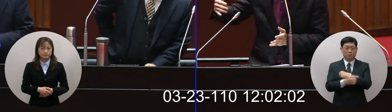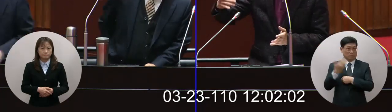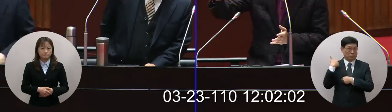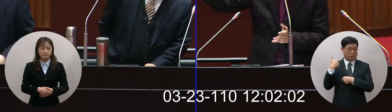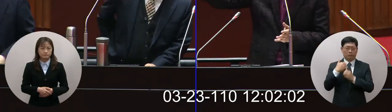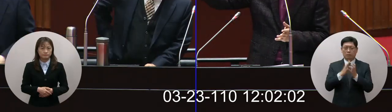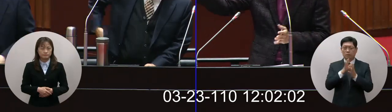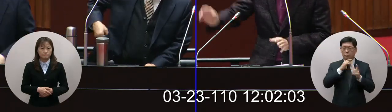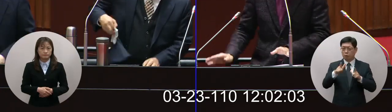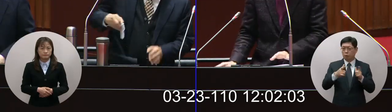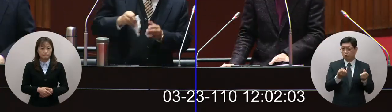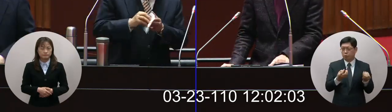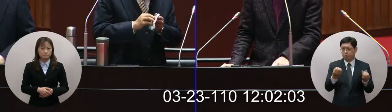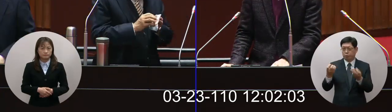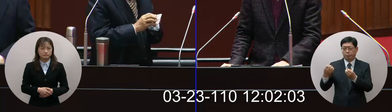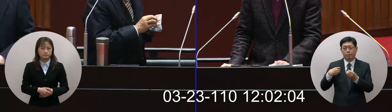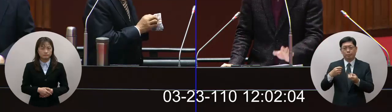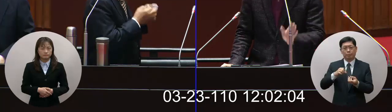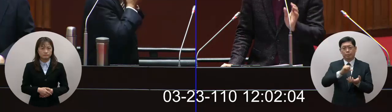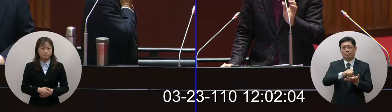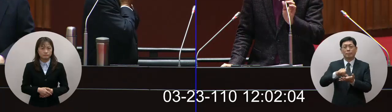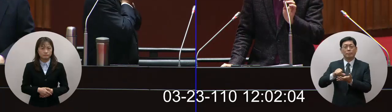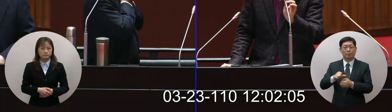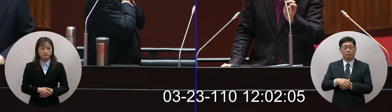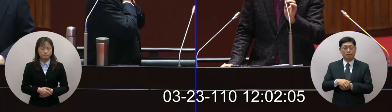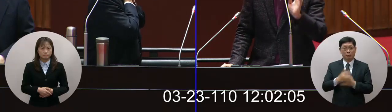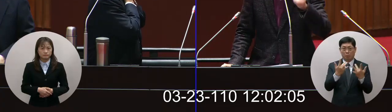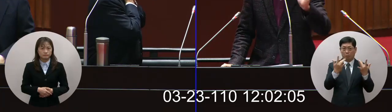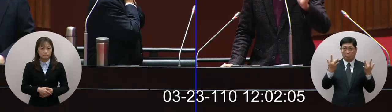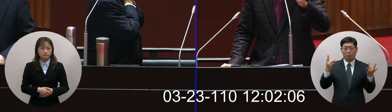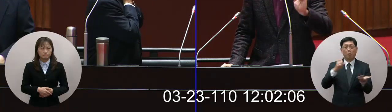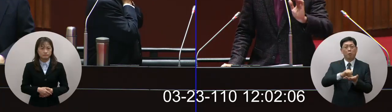那个园艺啊，那个树农啊，